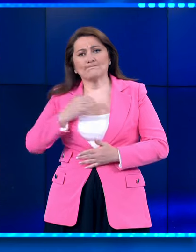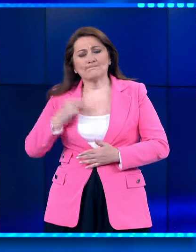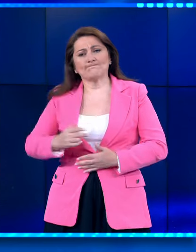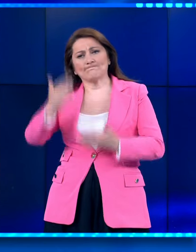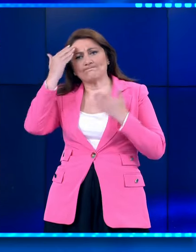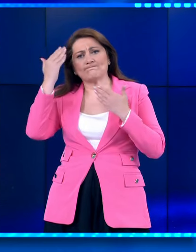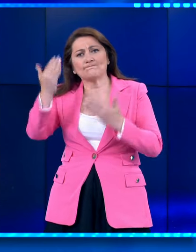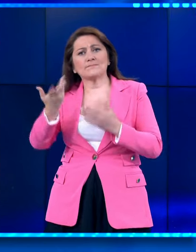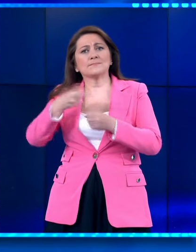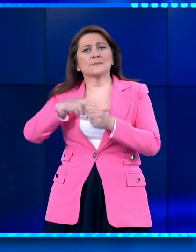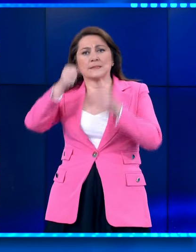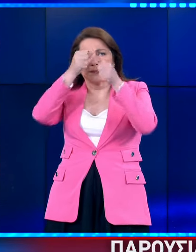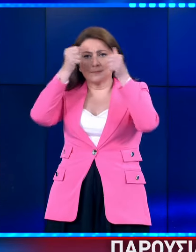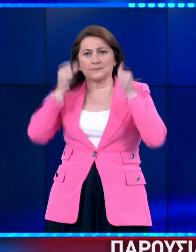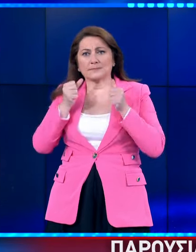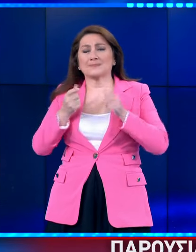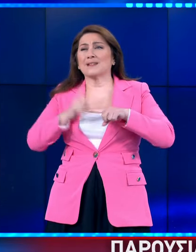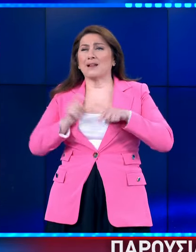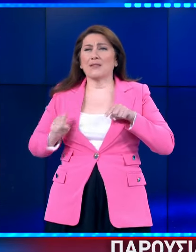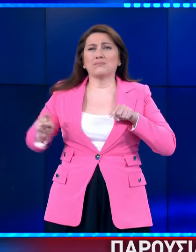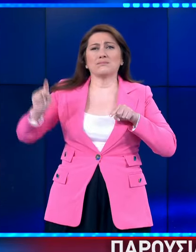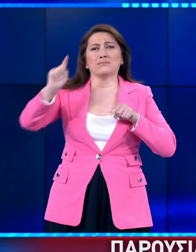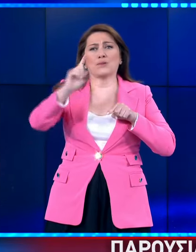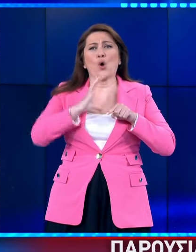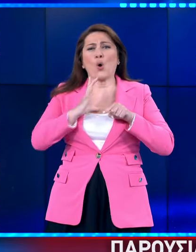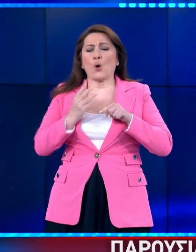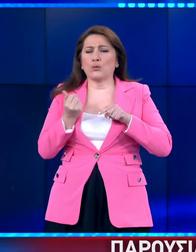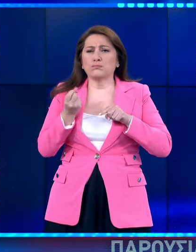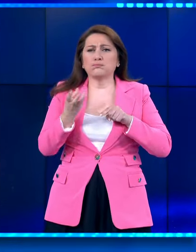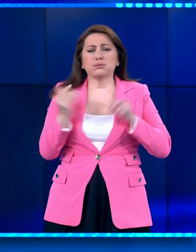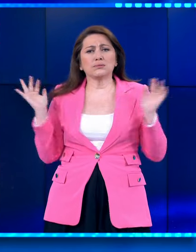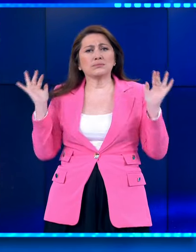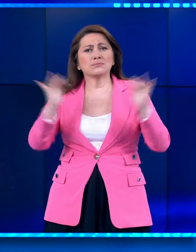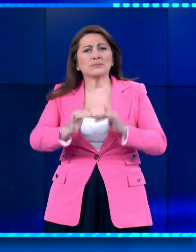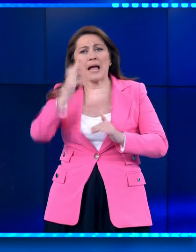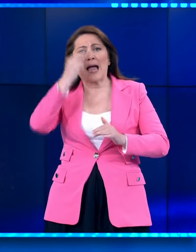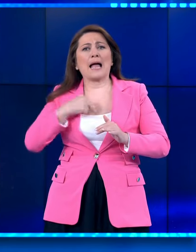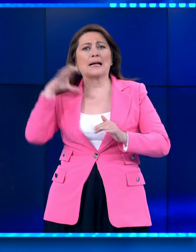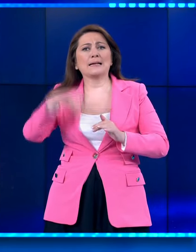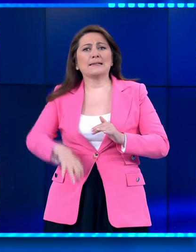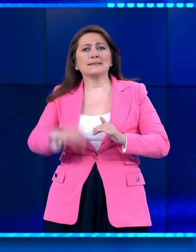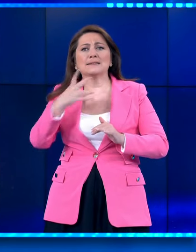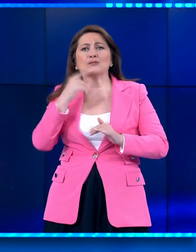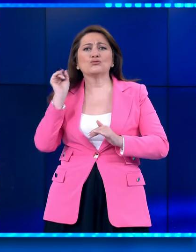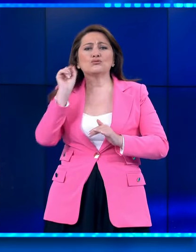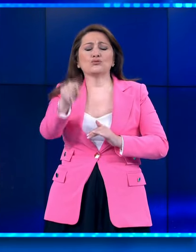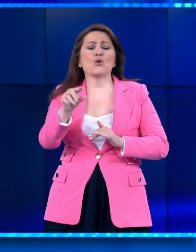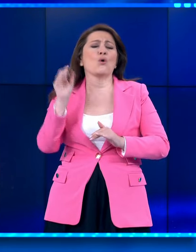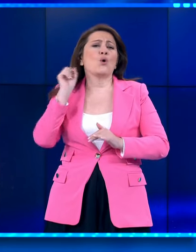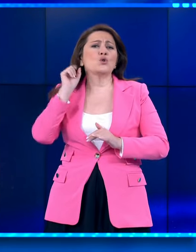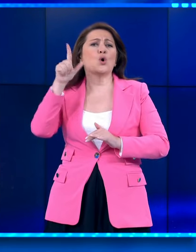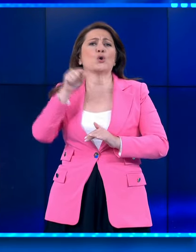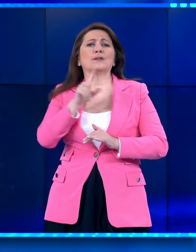κάθε γωνιά της πατρίδας μας, πιστοί βρέθηκαν στις εκκλησίες για να γιορτάσουν το Πάσχα του καλοκαιριού. Η καρδιά της Ορθοδοξίας χτυπά όπως και